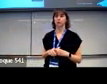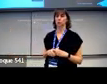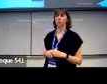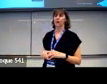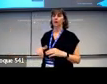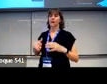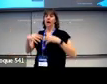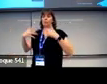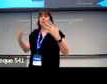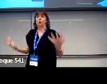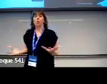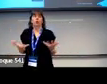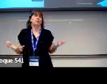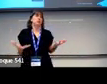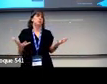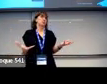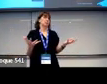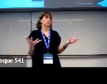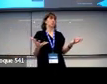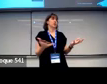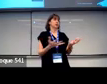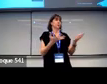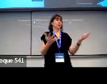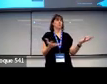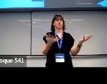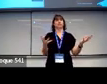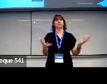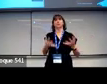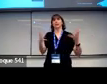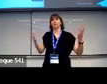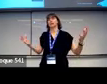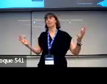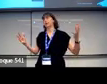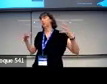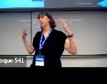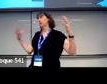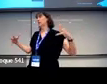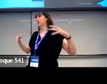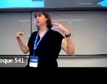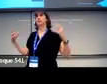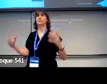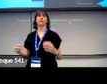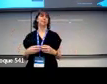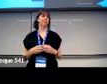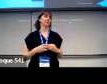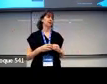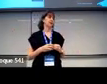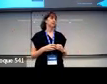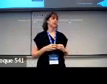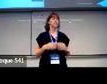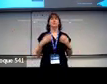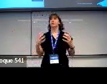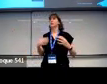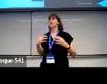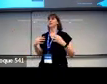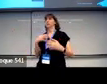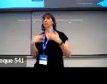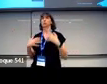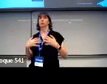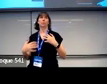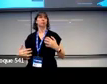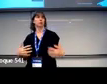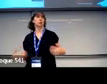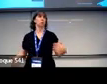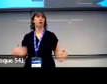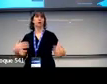détrimentaire plus que d'autres. En plus, il n'y a aucun manuel sur le sujet que je peux leur présenter. C'est de la matière, l'écho-physiologie évolutive, c'est la physiologie, c'est comment